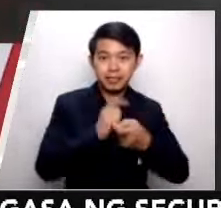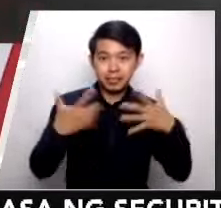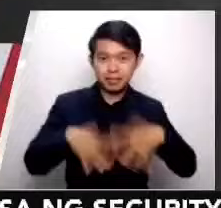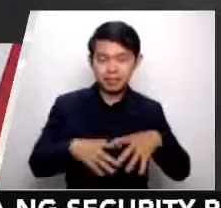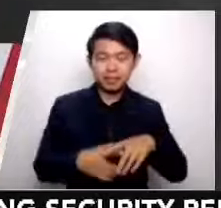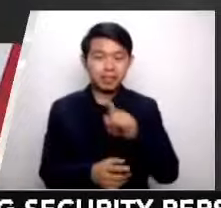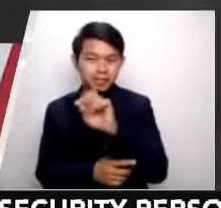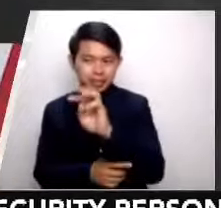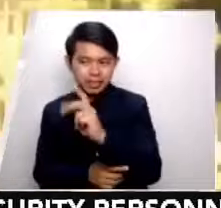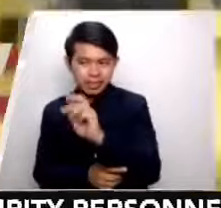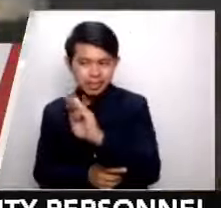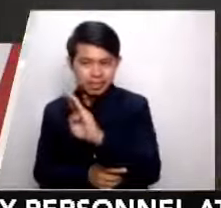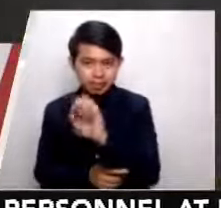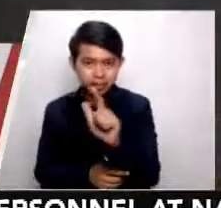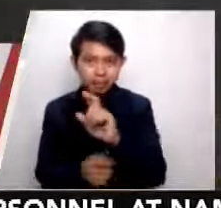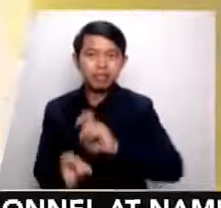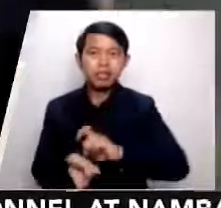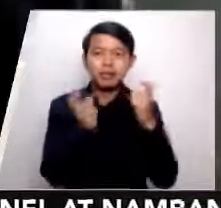kanyang Dallas concert.